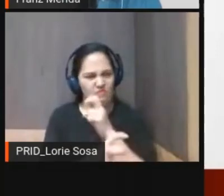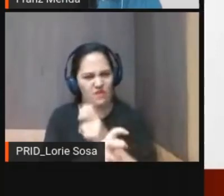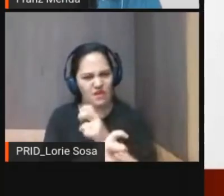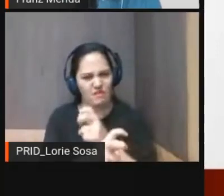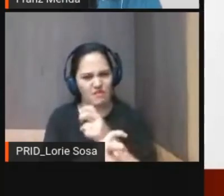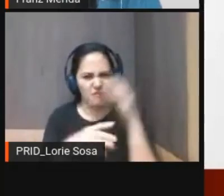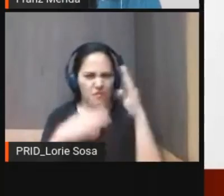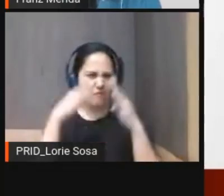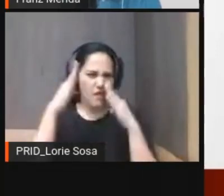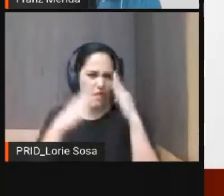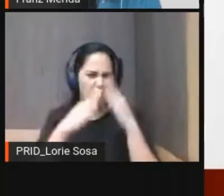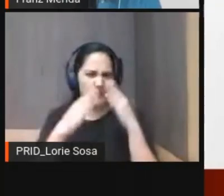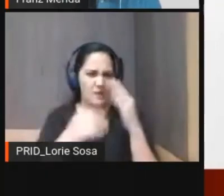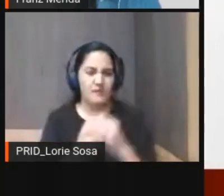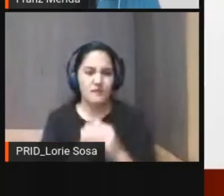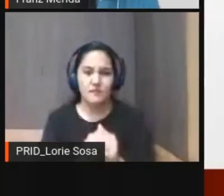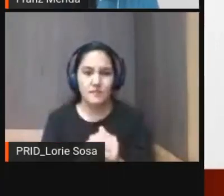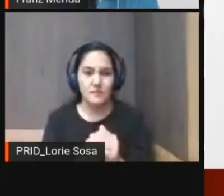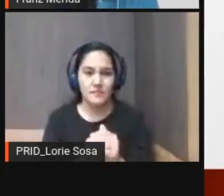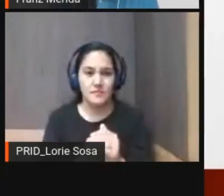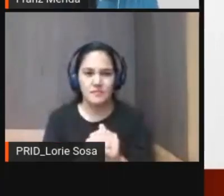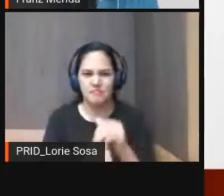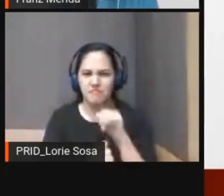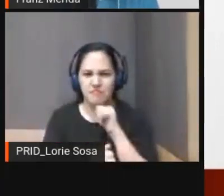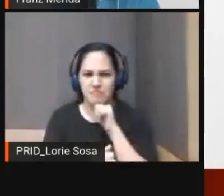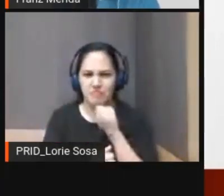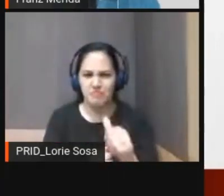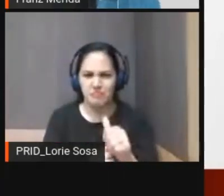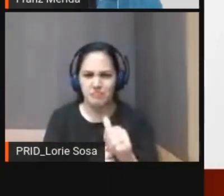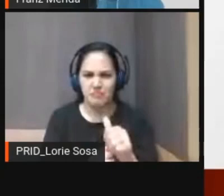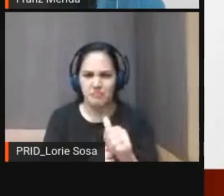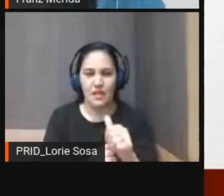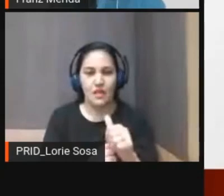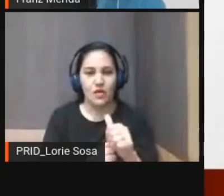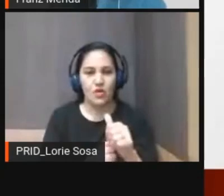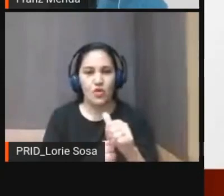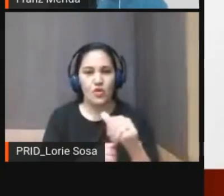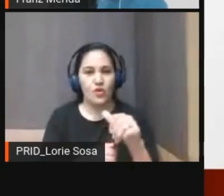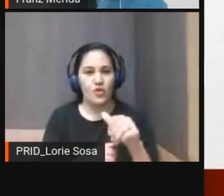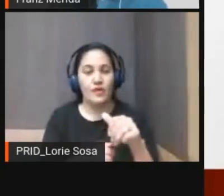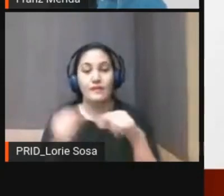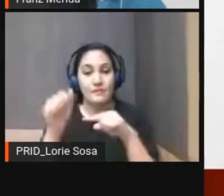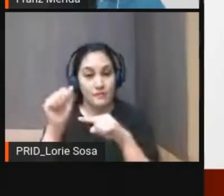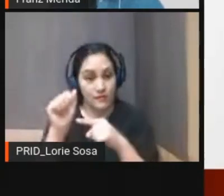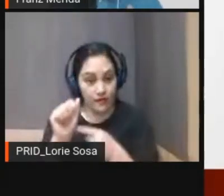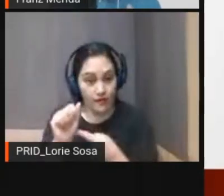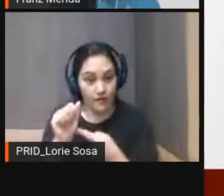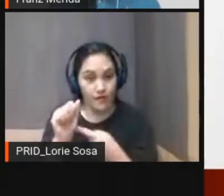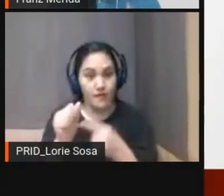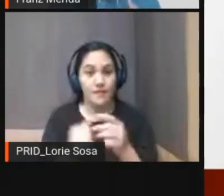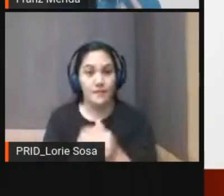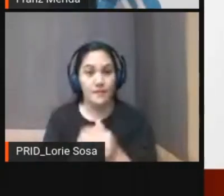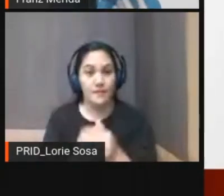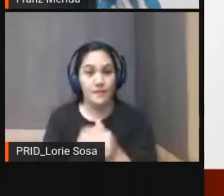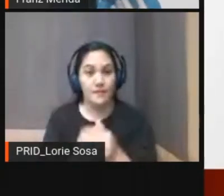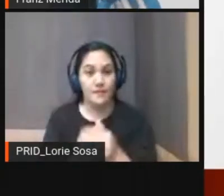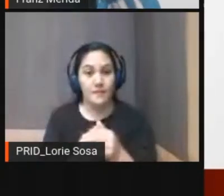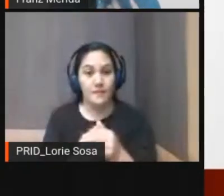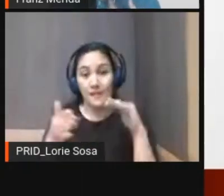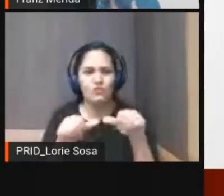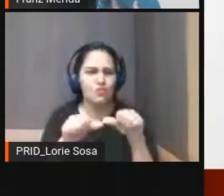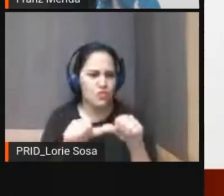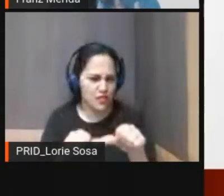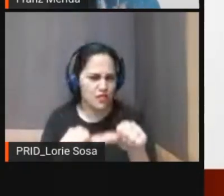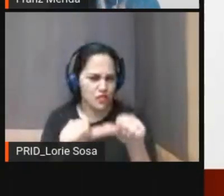hindi lang nagtatapos o nagsisimula sa pag-aaral. Kumbaga, it's a continuing journey. Mahalaga ang